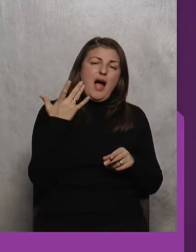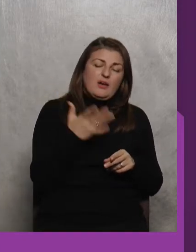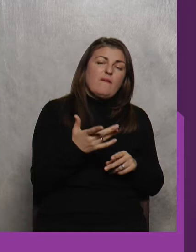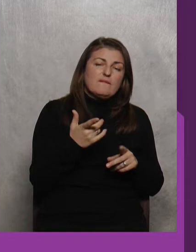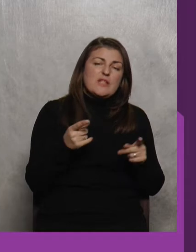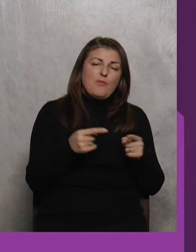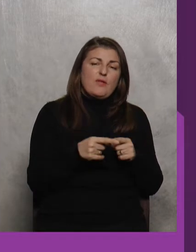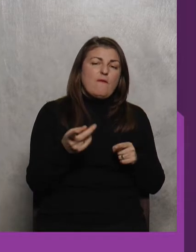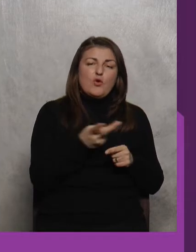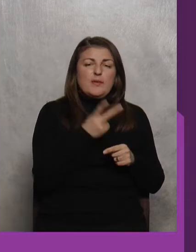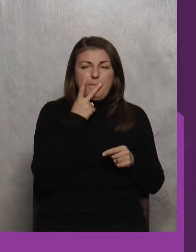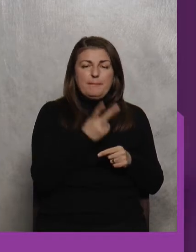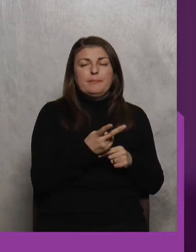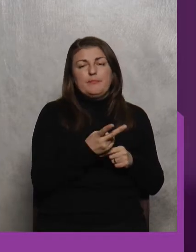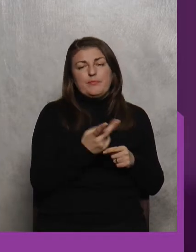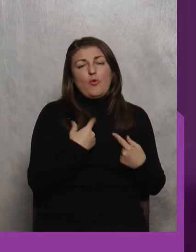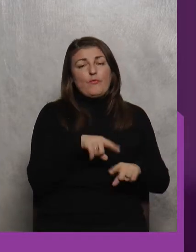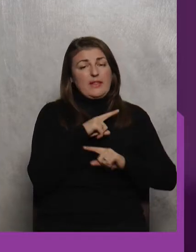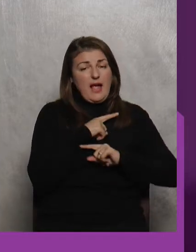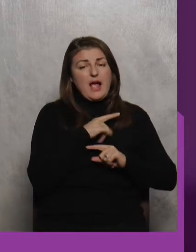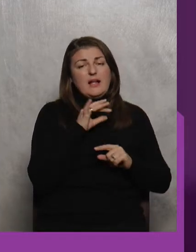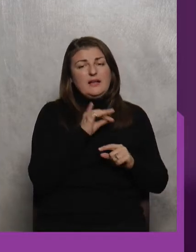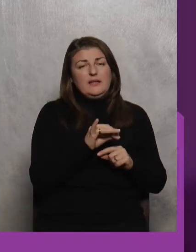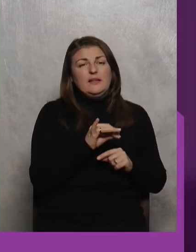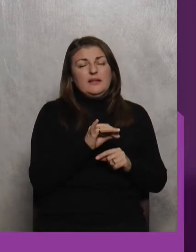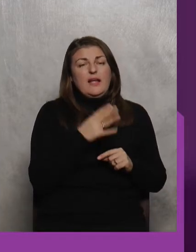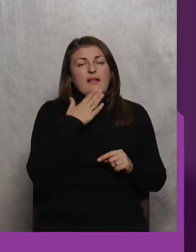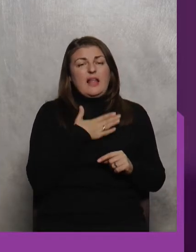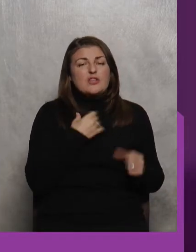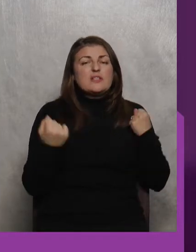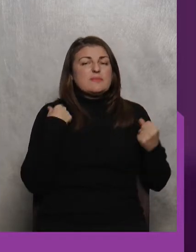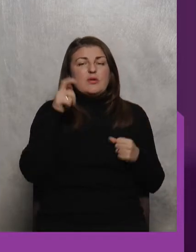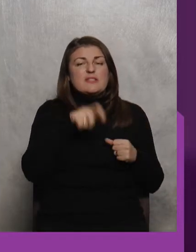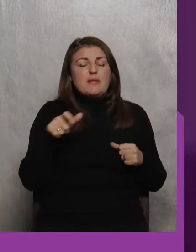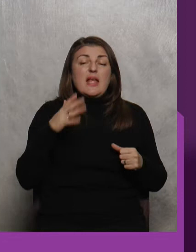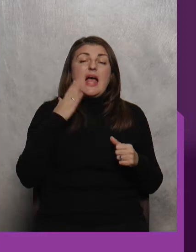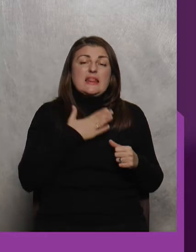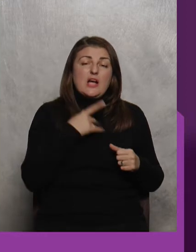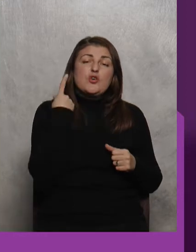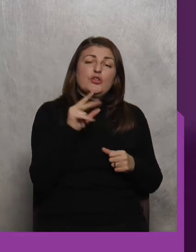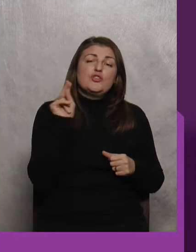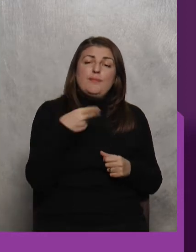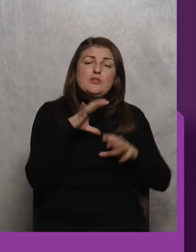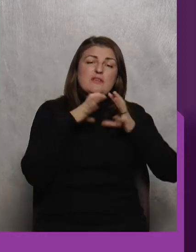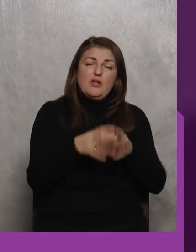відповідно, вони, бачите, в фіналі, і наші спортсмени, наш один чемпіон світу, інший молодий